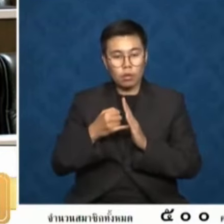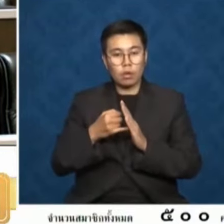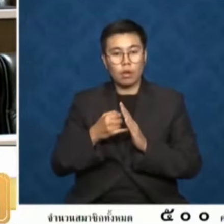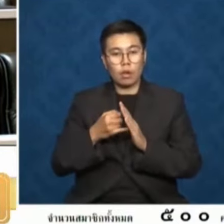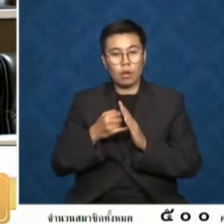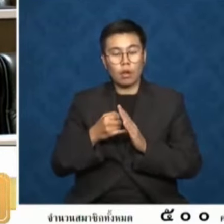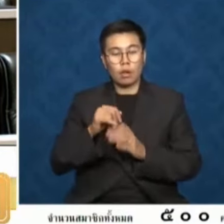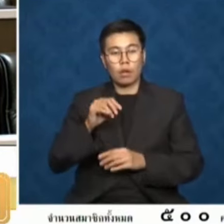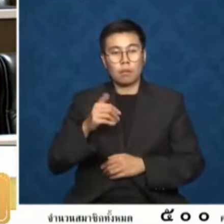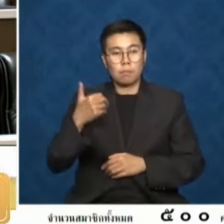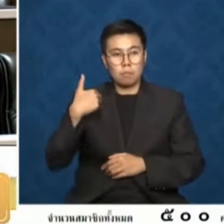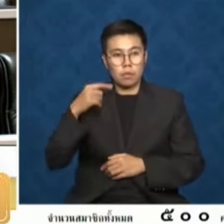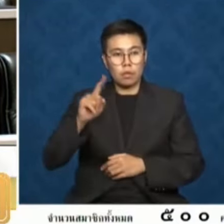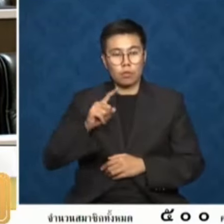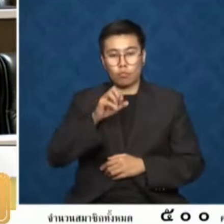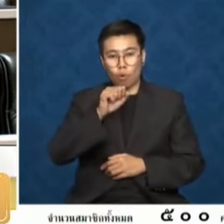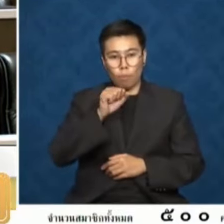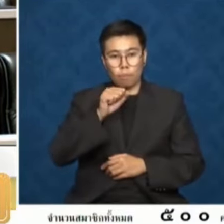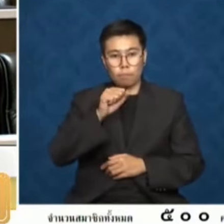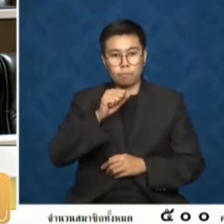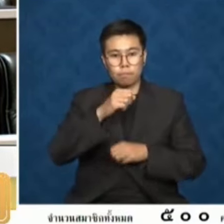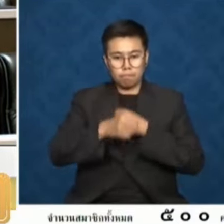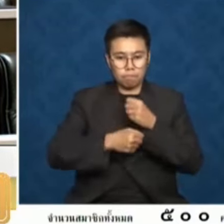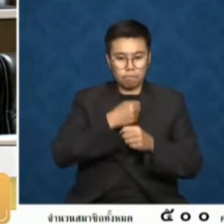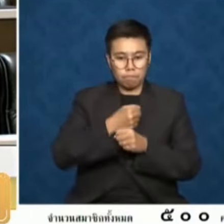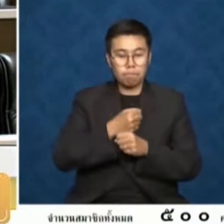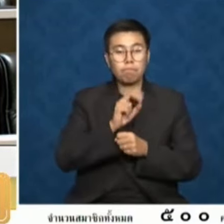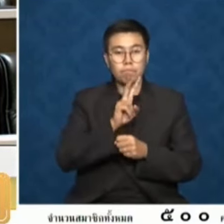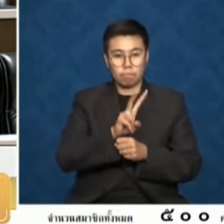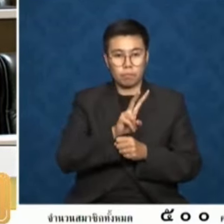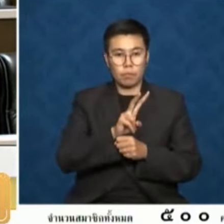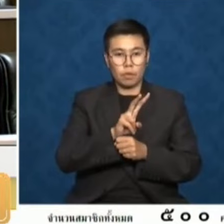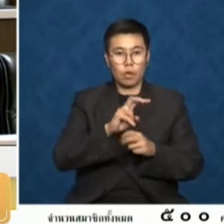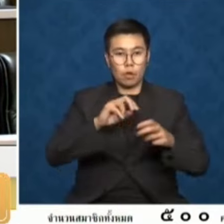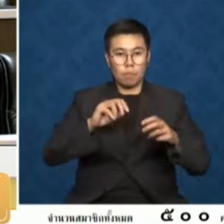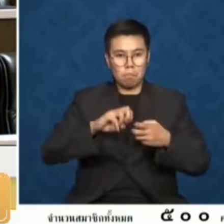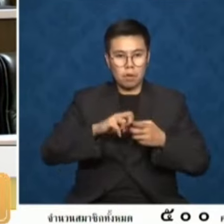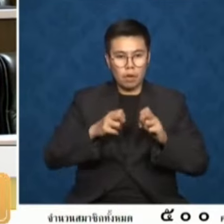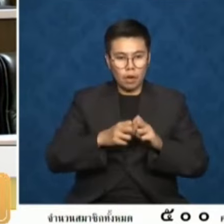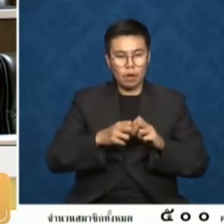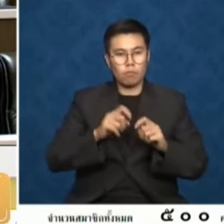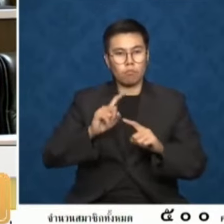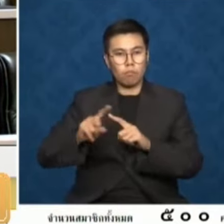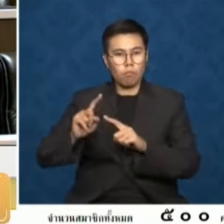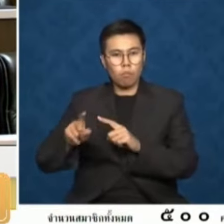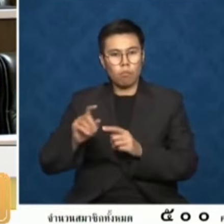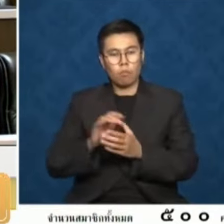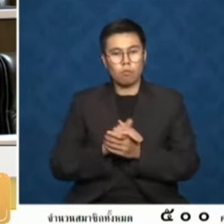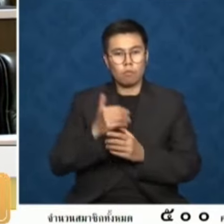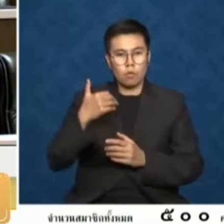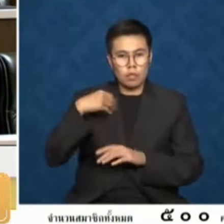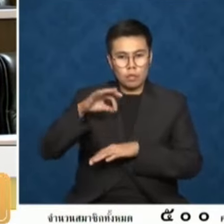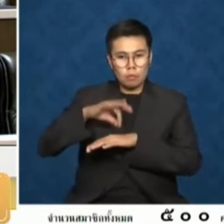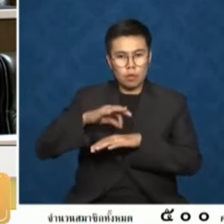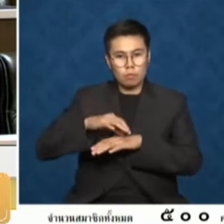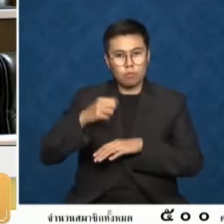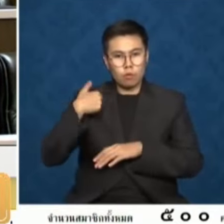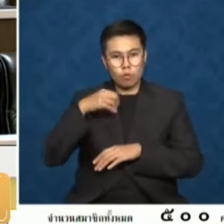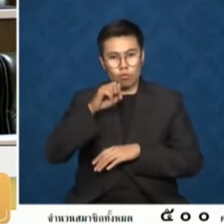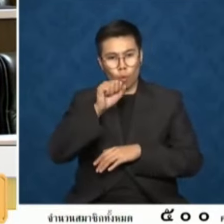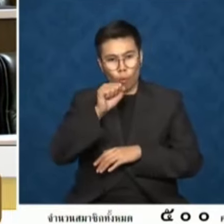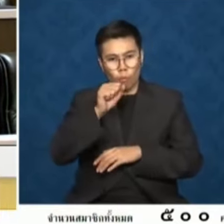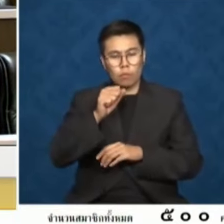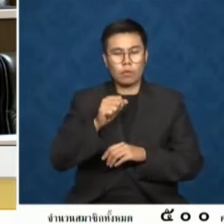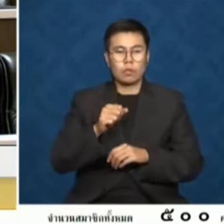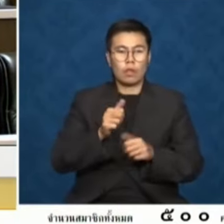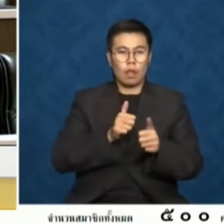ว้นระยะห่างการสอบประมาณ2ปีนั้นประสบปัญหาหลายประการเช่นบางตำแหน่งมีผู้สอบแข่งขันได้น้